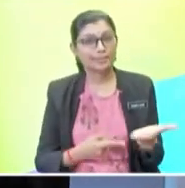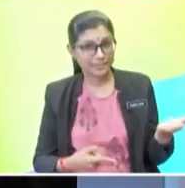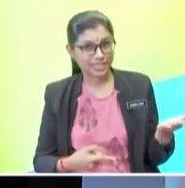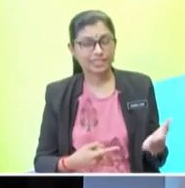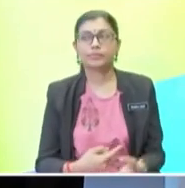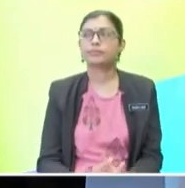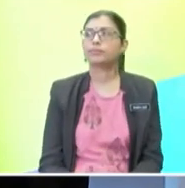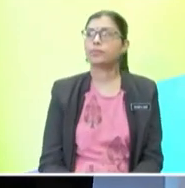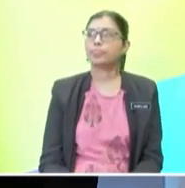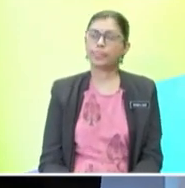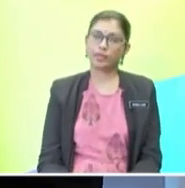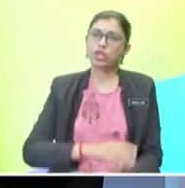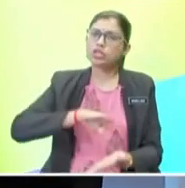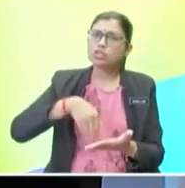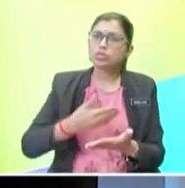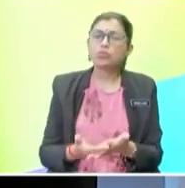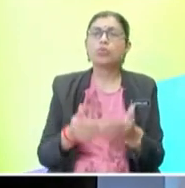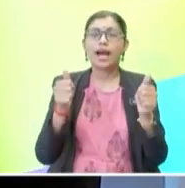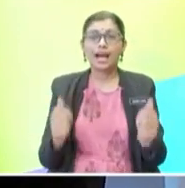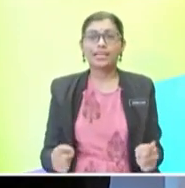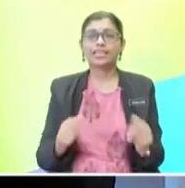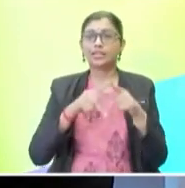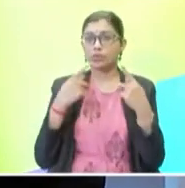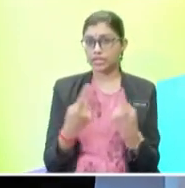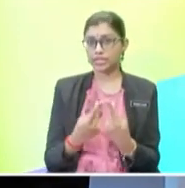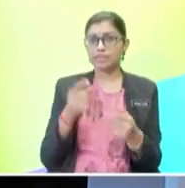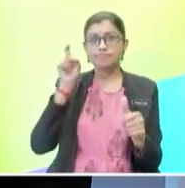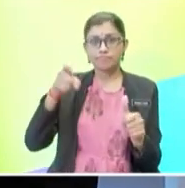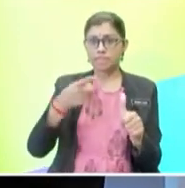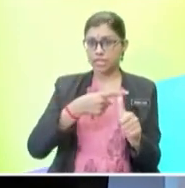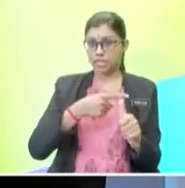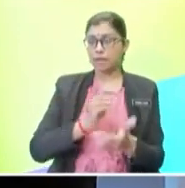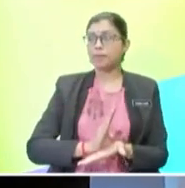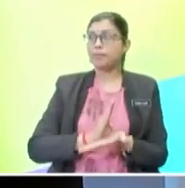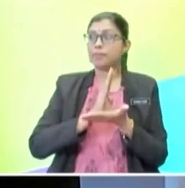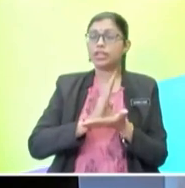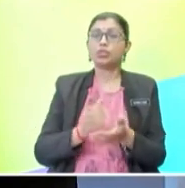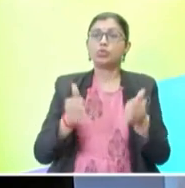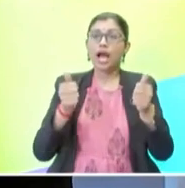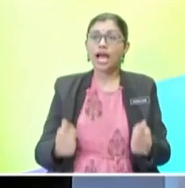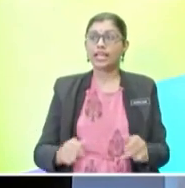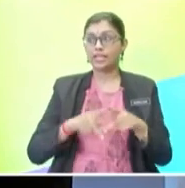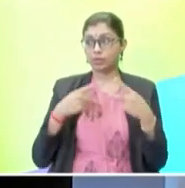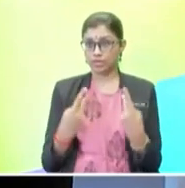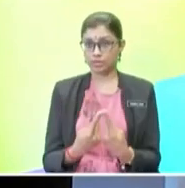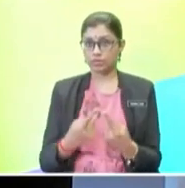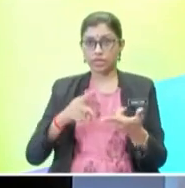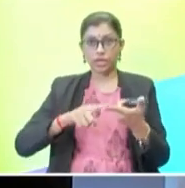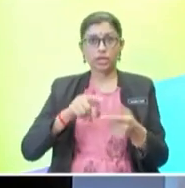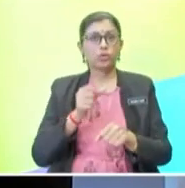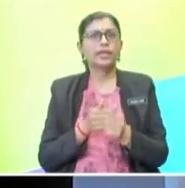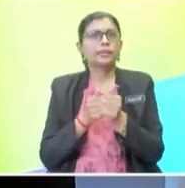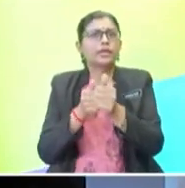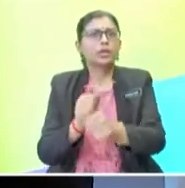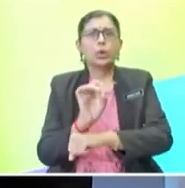pertama adalah dia dapat membantu ahli keluarganya. Yang kedua, dia dapat mematuhi nasihat. Dan paling penting sekali